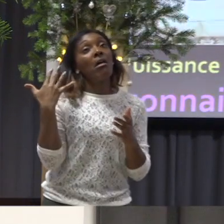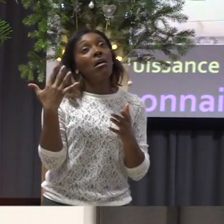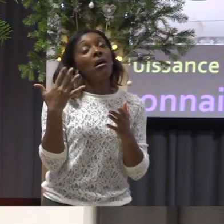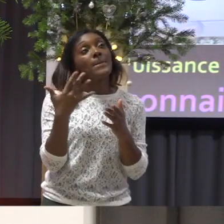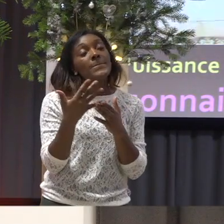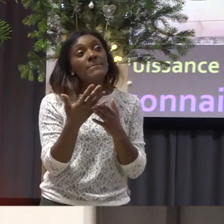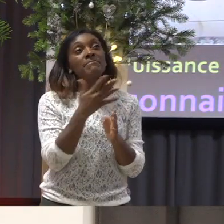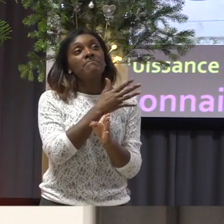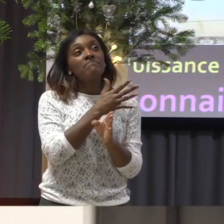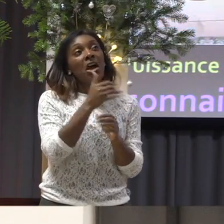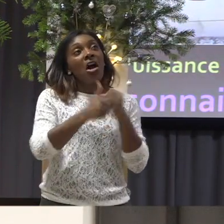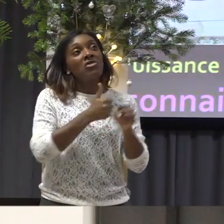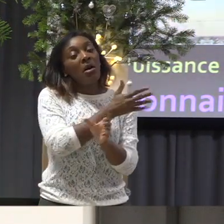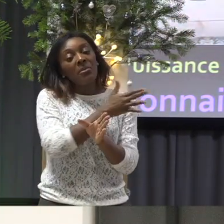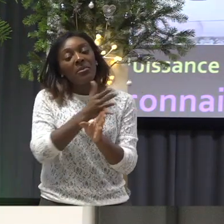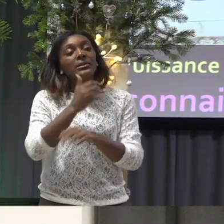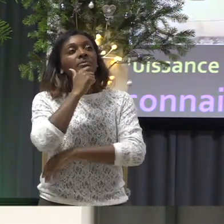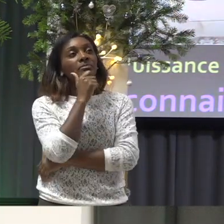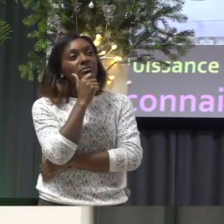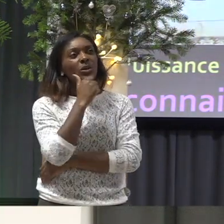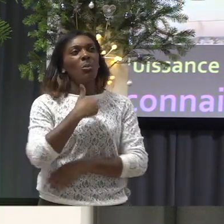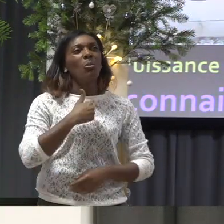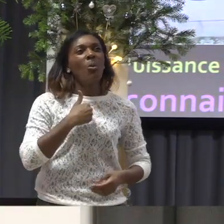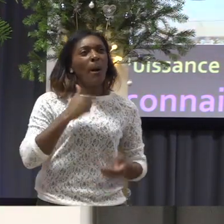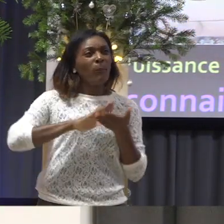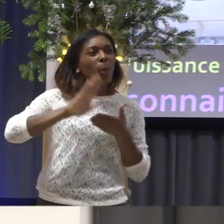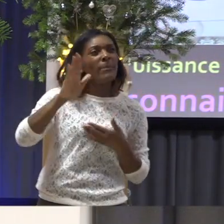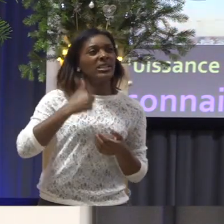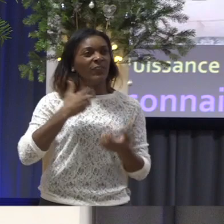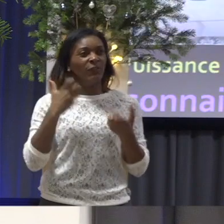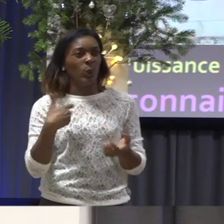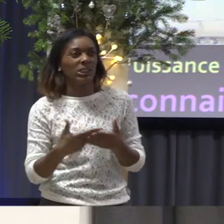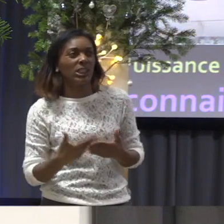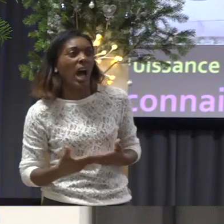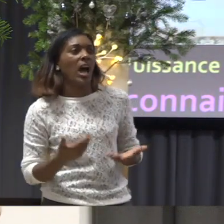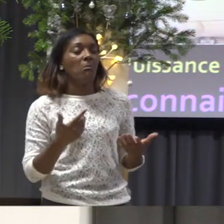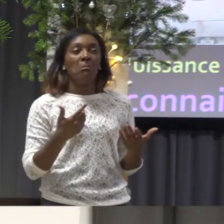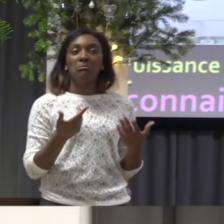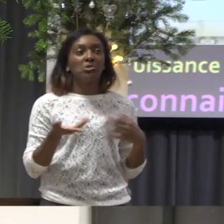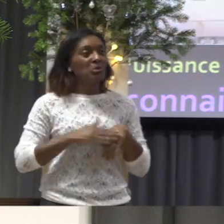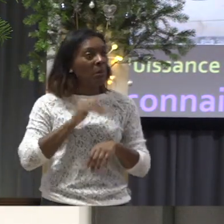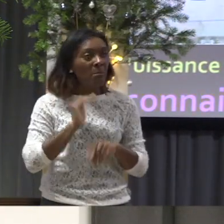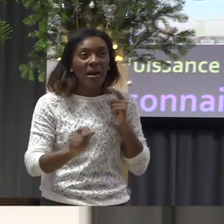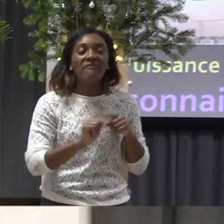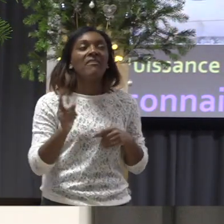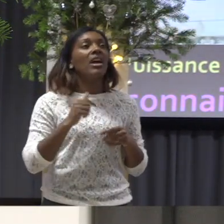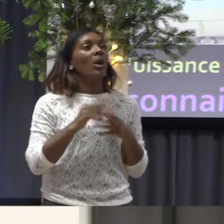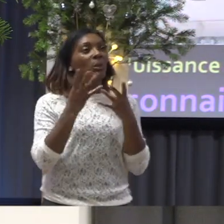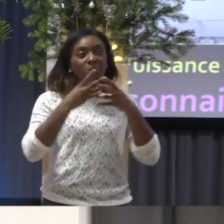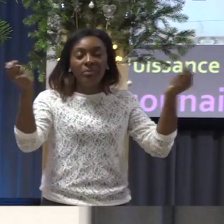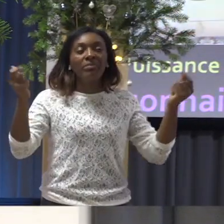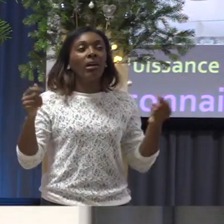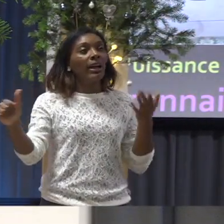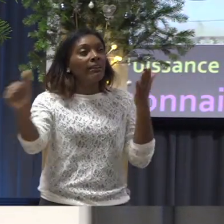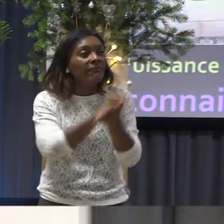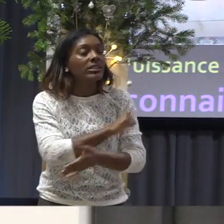les objectifs qu'on s'était fixés, des promesses qu'on a facilement scandées et qui n'ont pas été